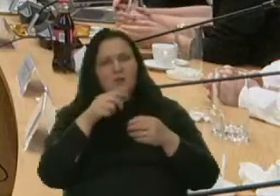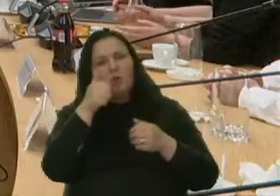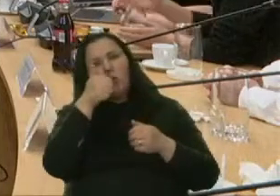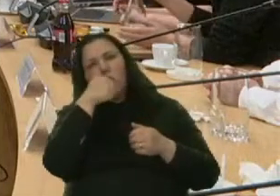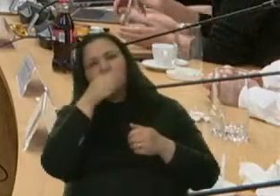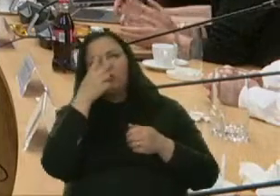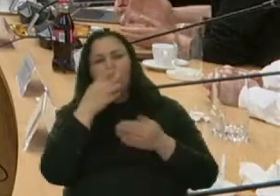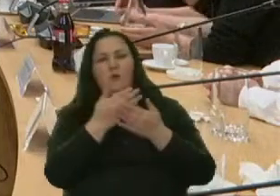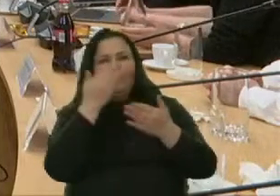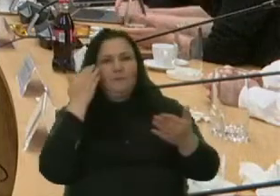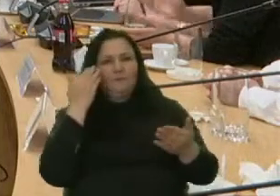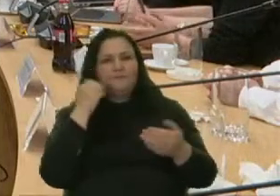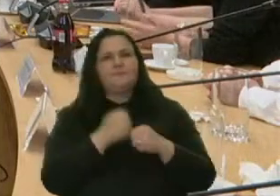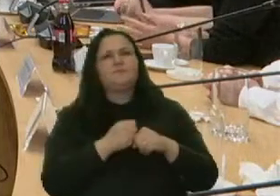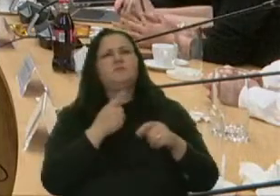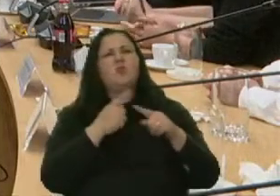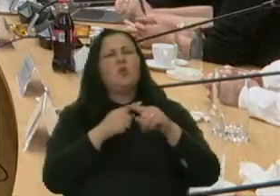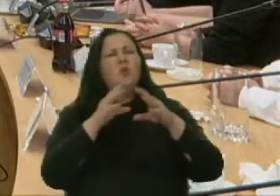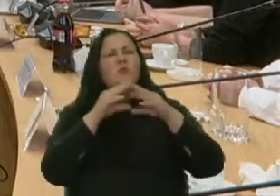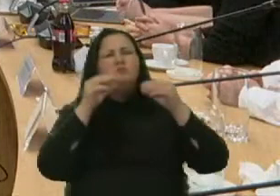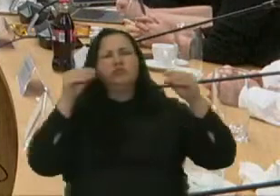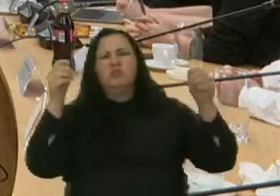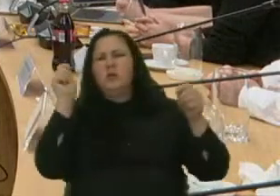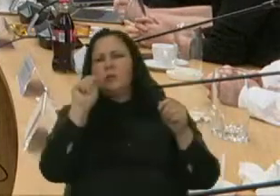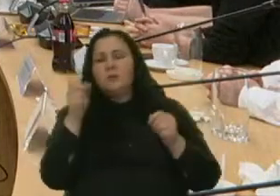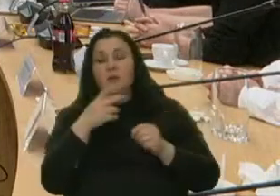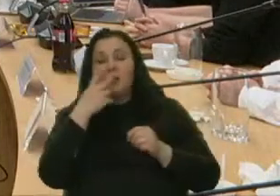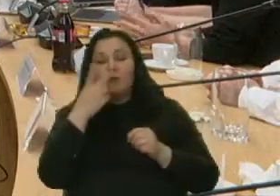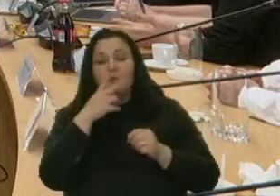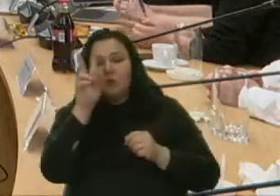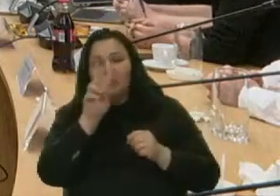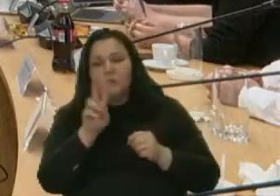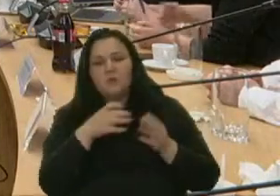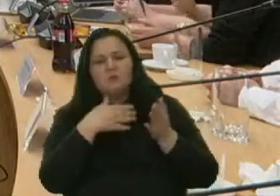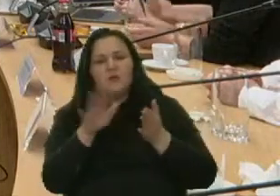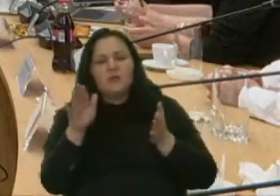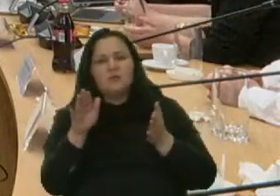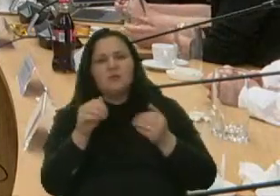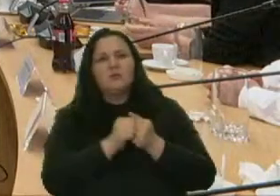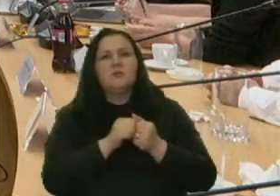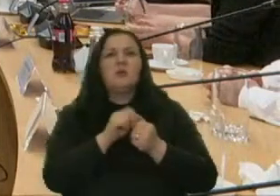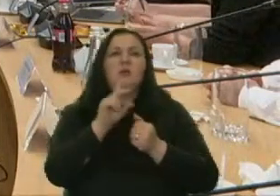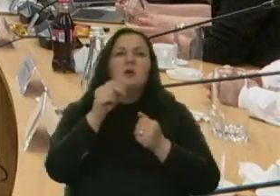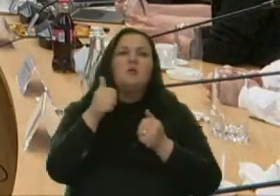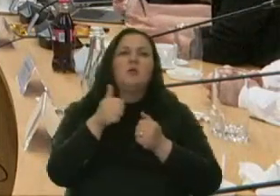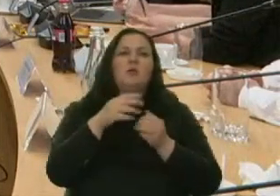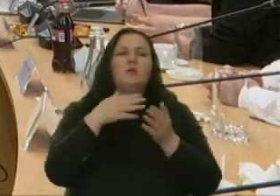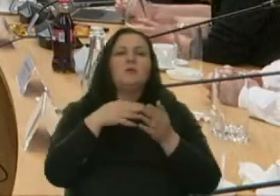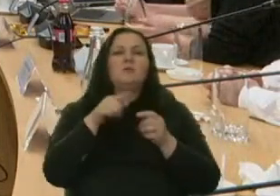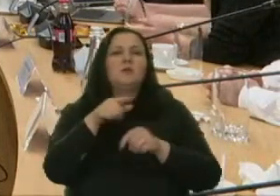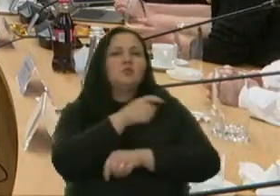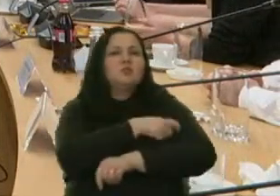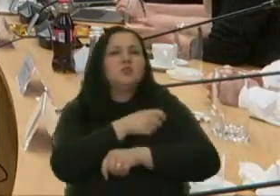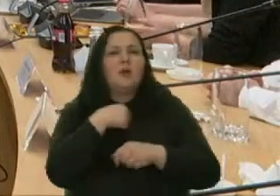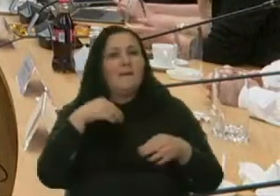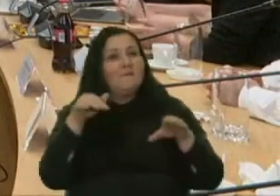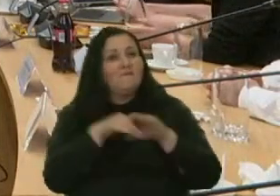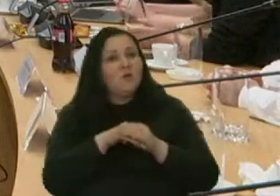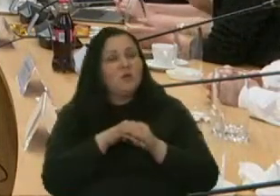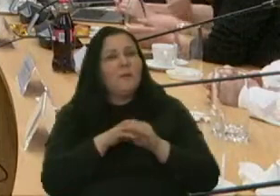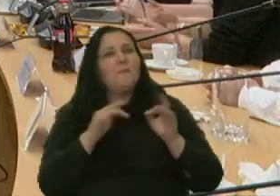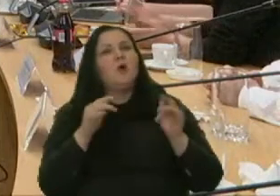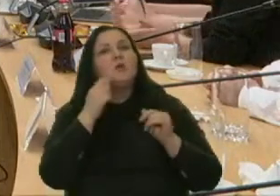înainte pe cu sute de proiecte ne uităm peste ele respingem la unele dintre ele în aceste comisii noi am votat